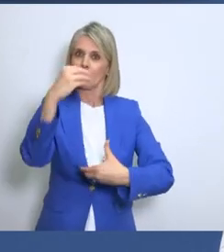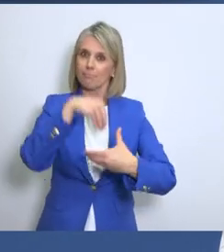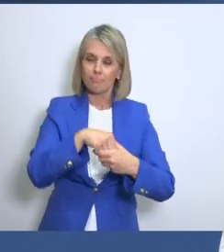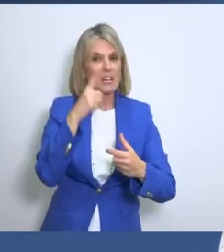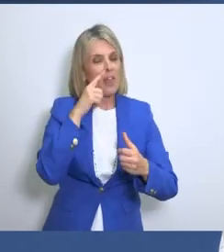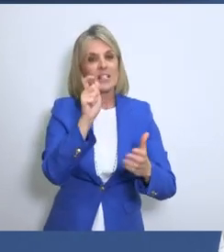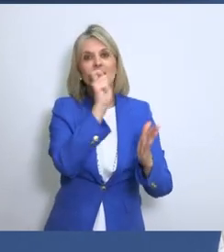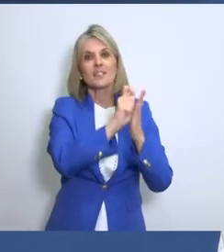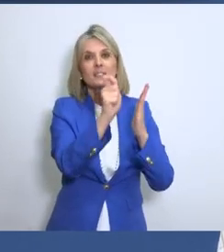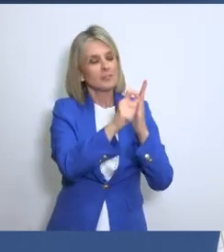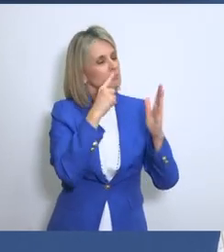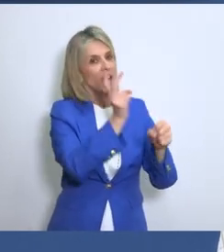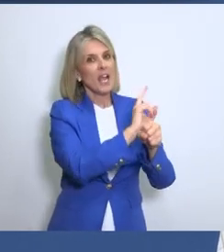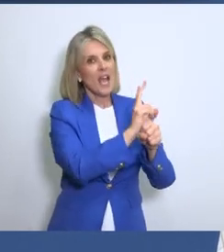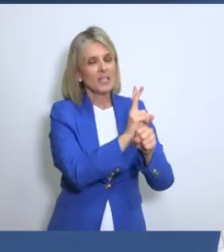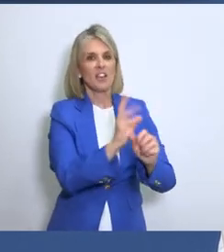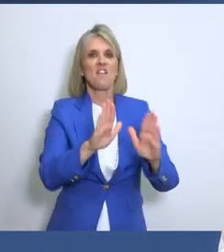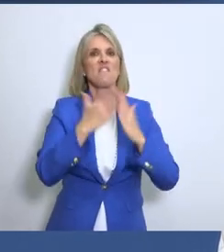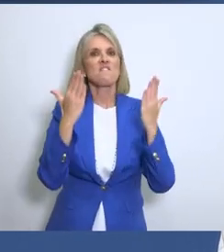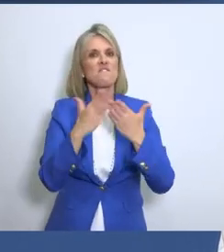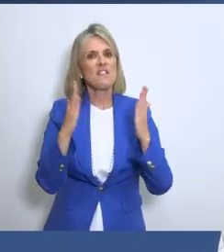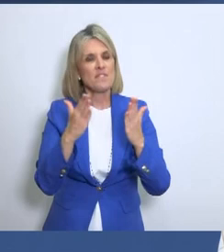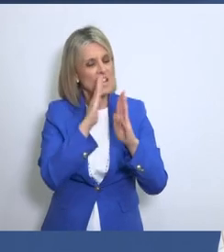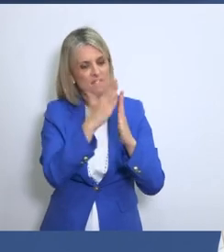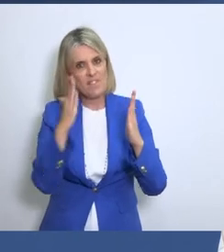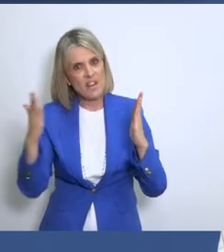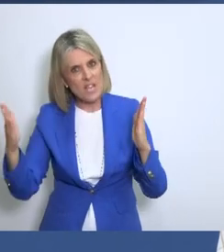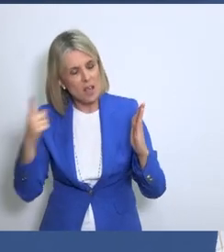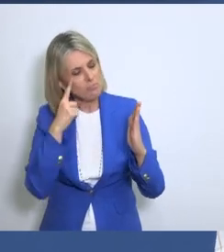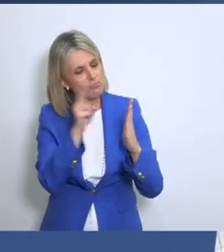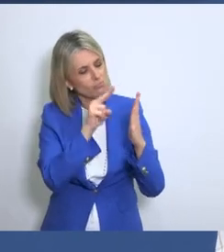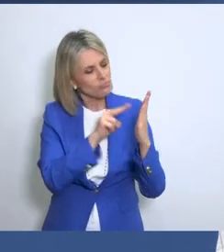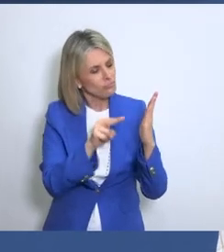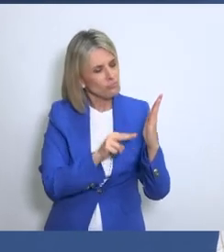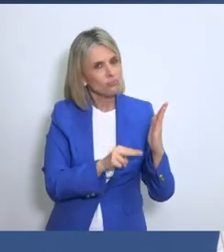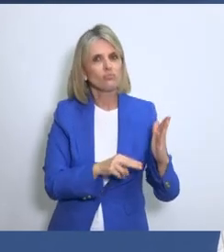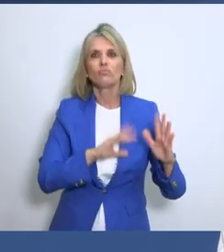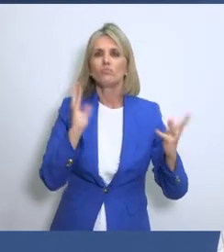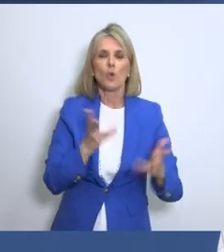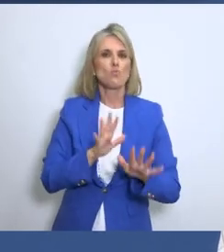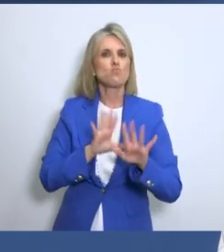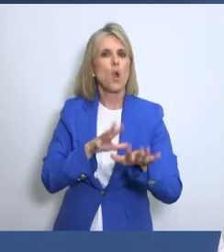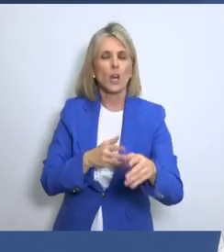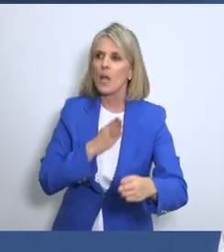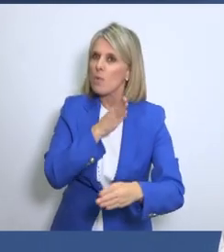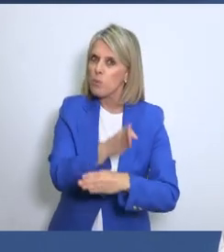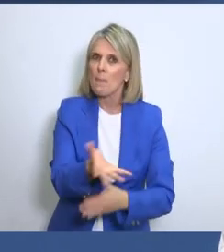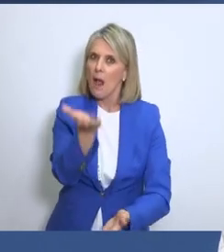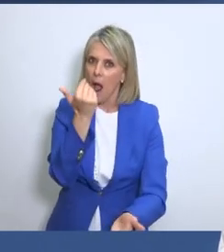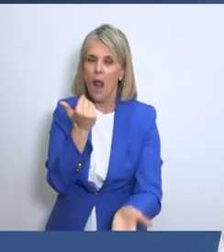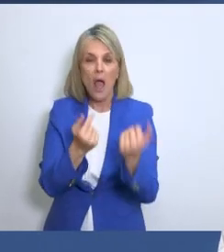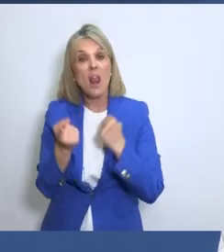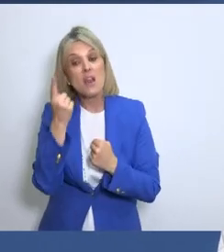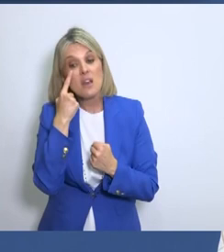μας, μπορούν στα βιβλία μας και σε κάθε κινητοποίηση που υπάρχει